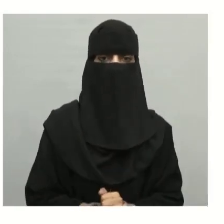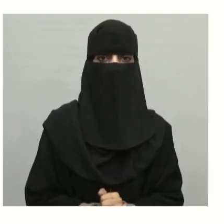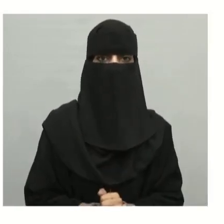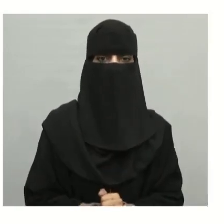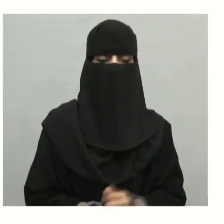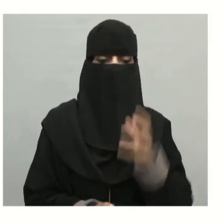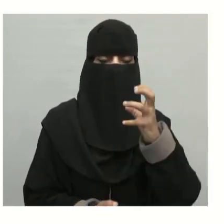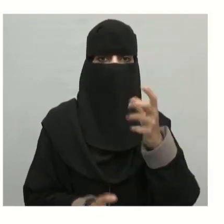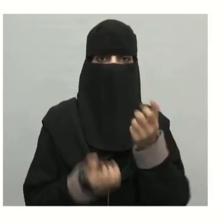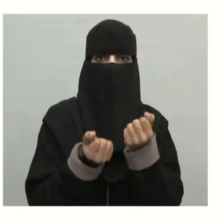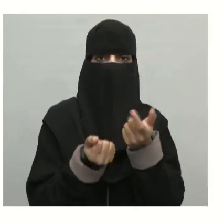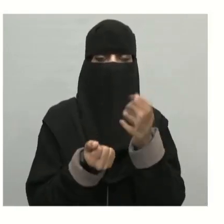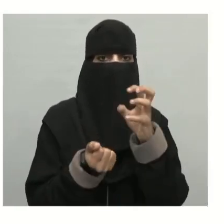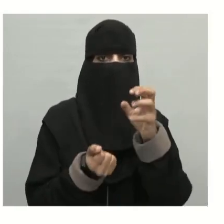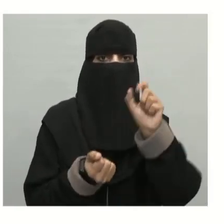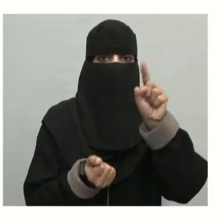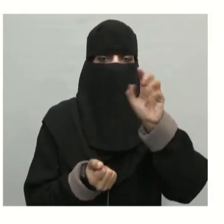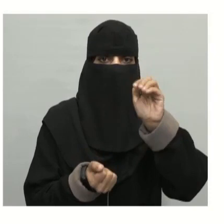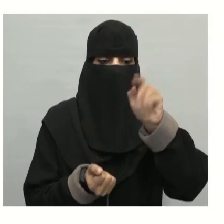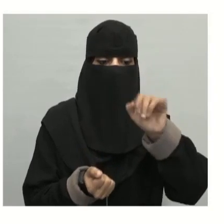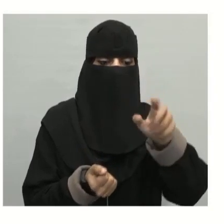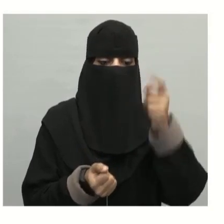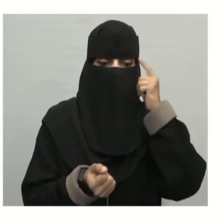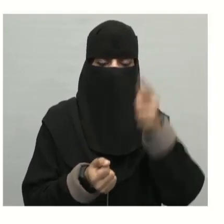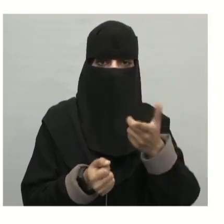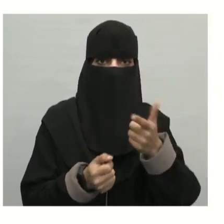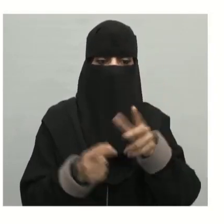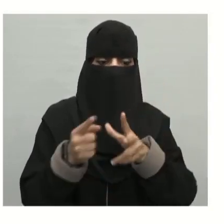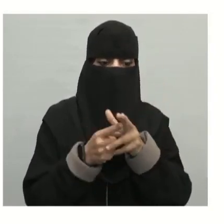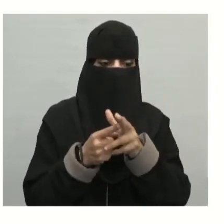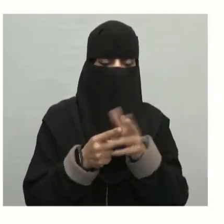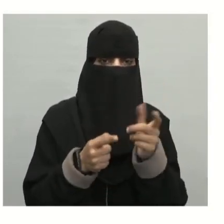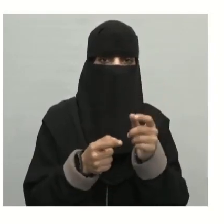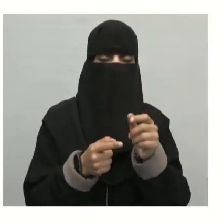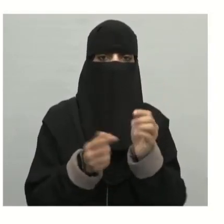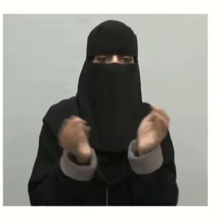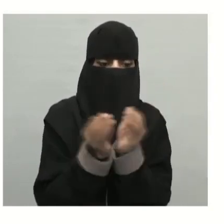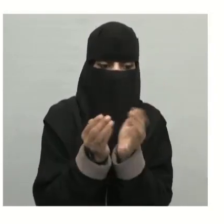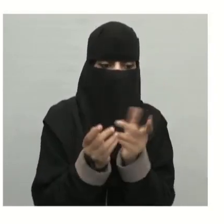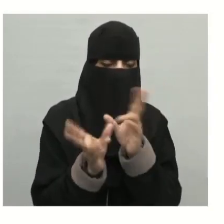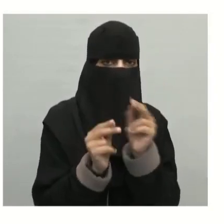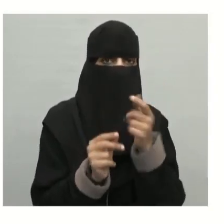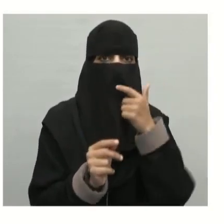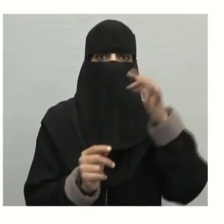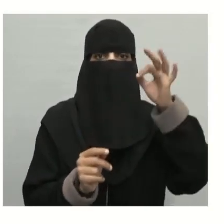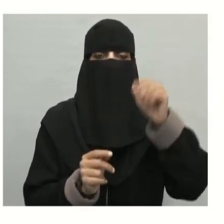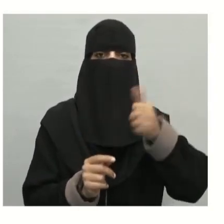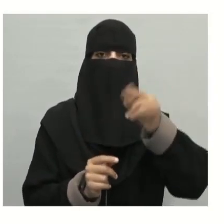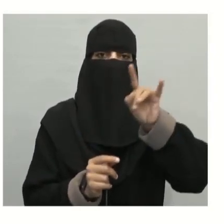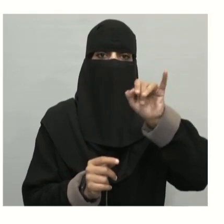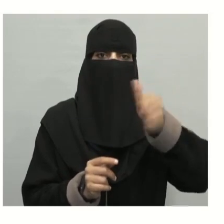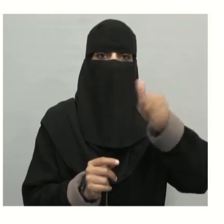الحجر الكريم ما هو الحجر الكريم ومعدن القابل للقص والصقل مثل الالماس